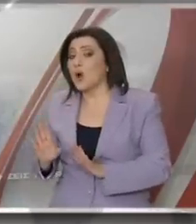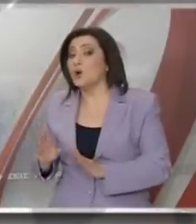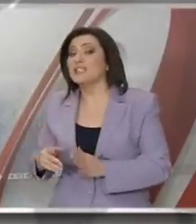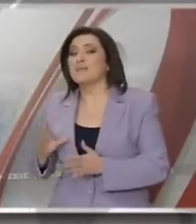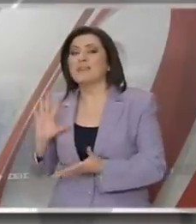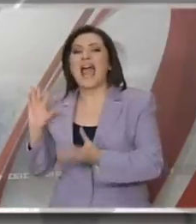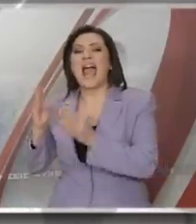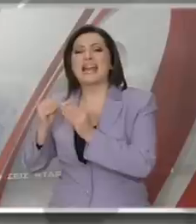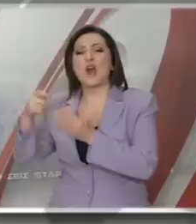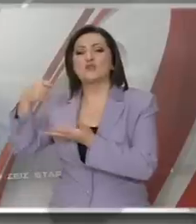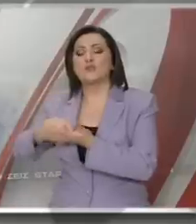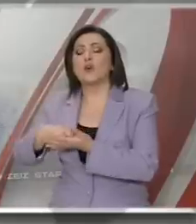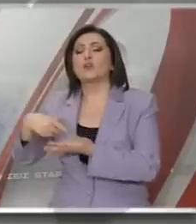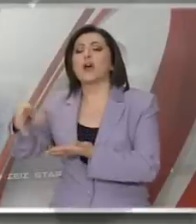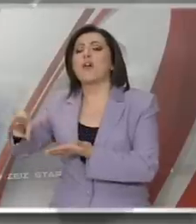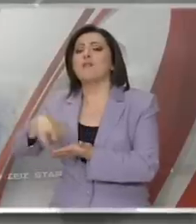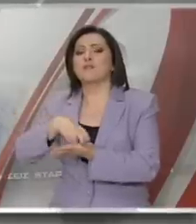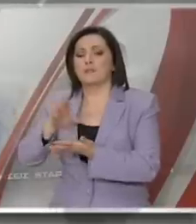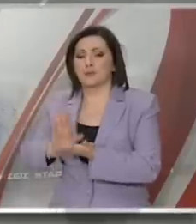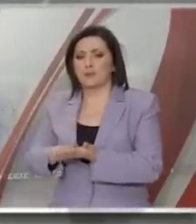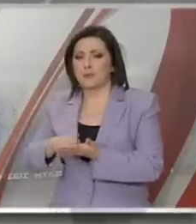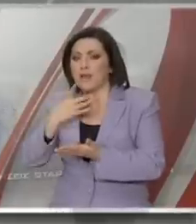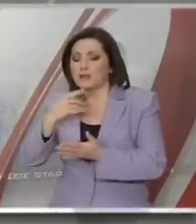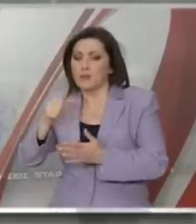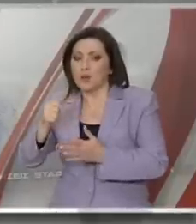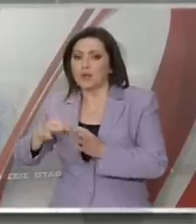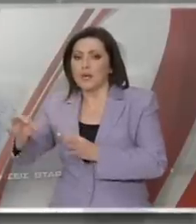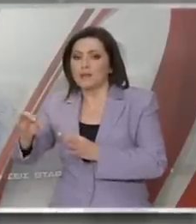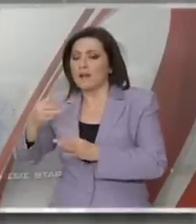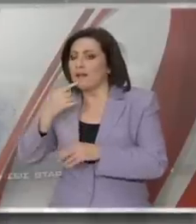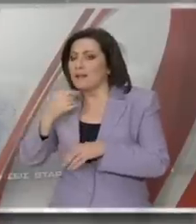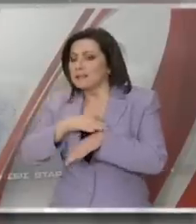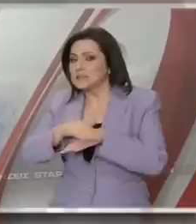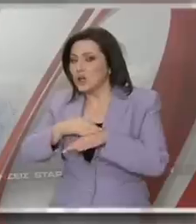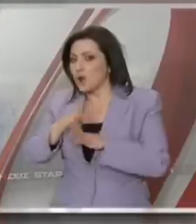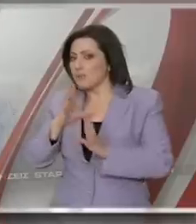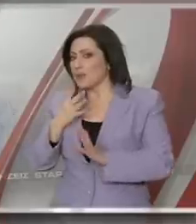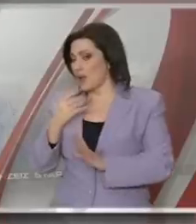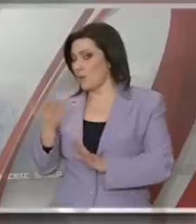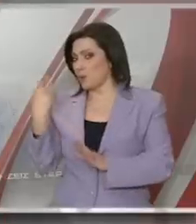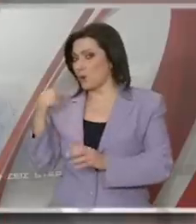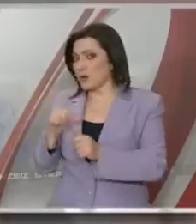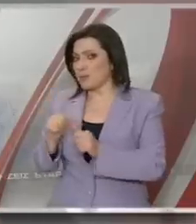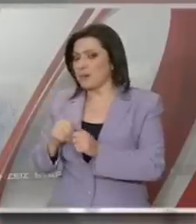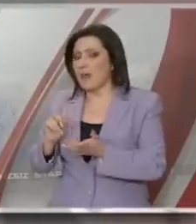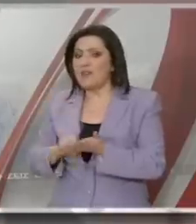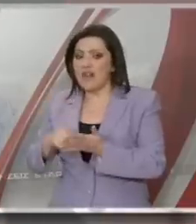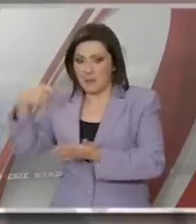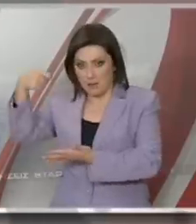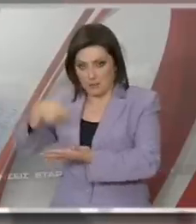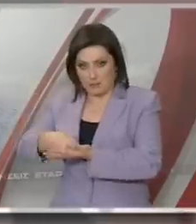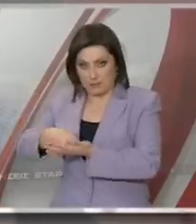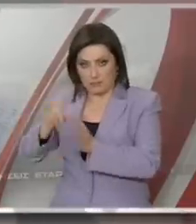ενφια ότι είναι στα πρώτα μέτρα δηλαδή αν είναι έτσι αν ισχύει αυτό άρα και τον προηγούμενο μήνα δεν έπρεπε να πληρώσουμε